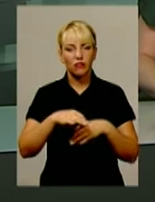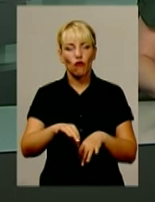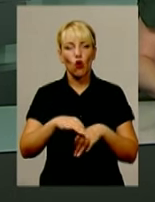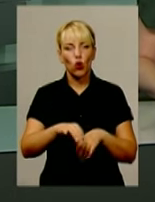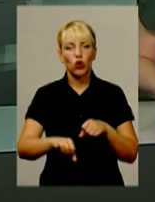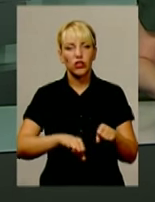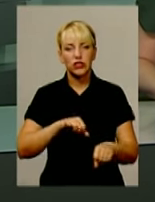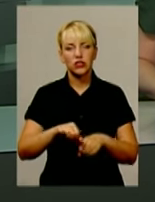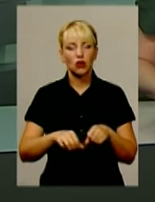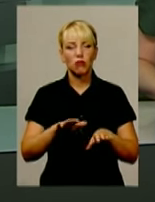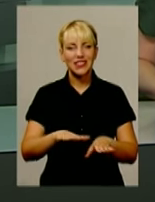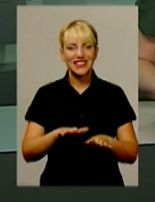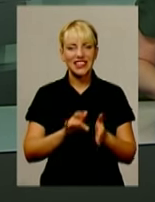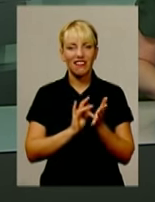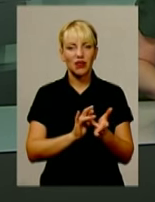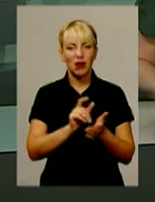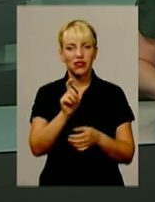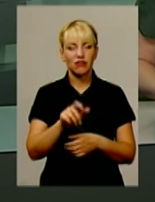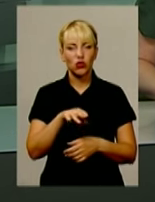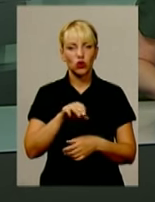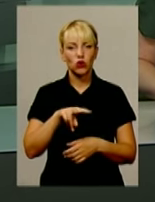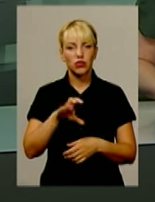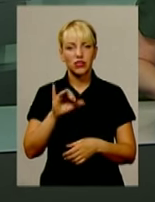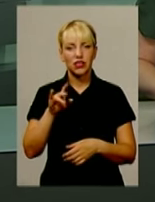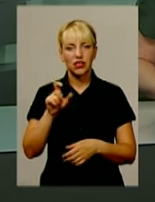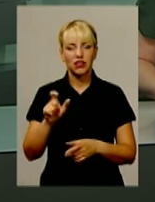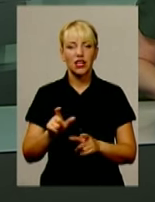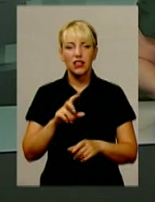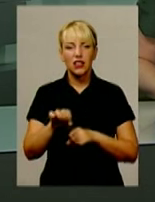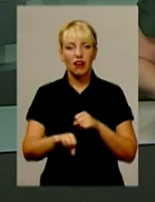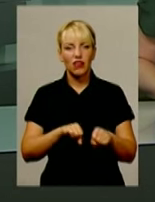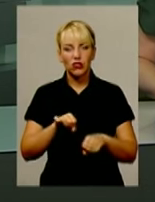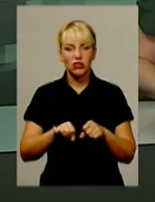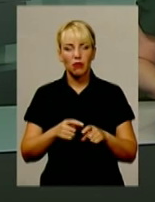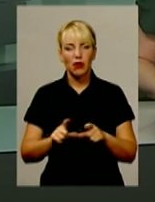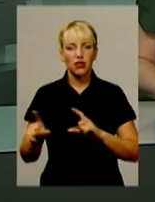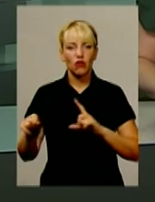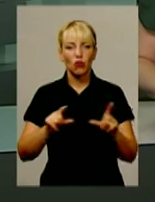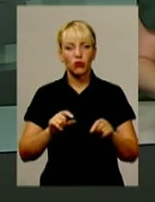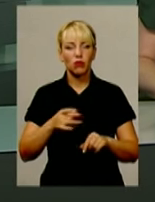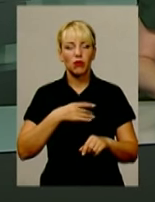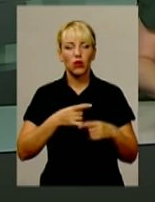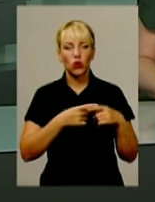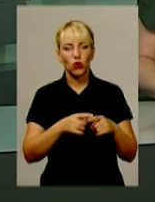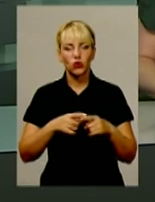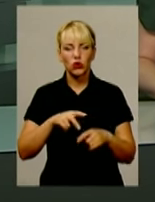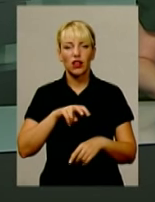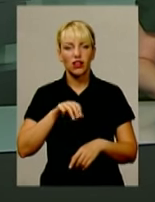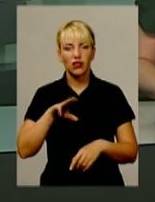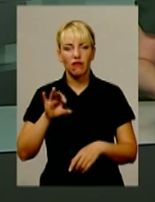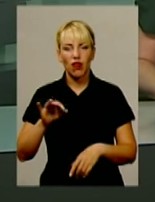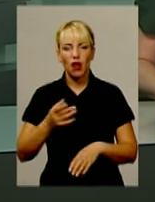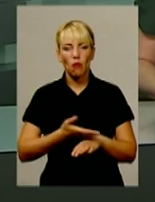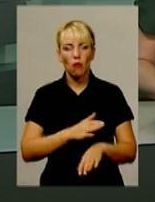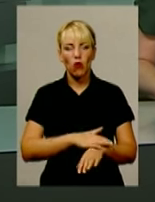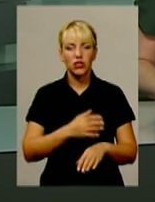Місцевий мандрівник Сергій Толстіхін на велосипеді об'їздив Білорусь, Литву та Польщу. Чоловік проїхав майже 3